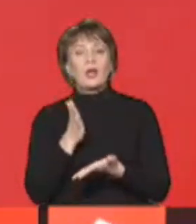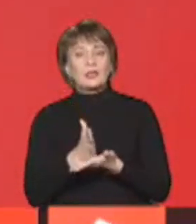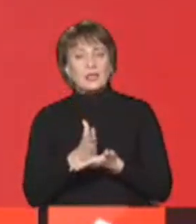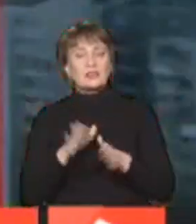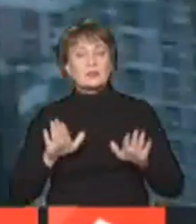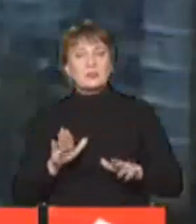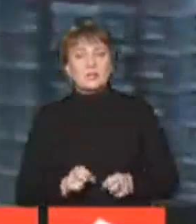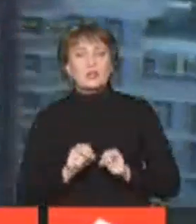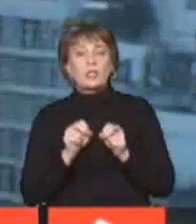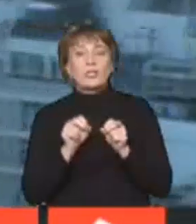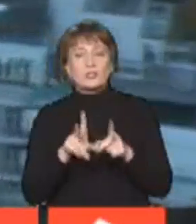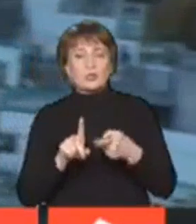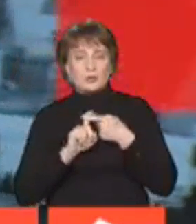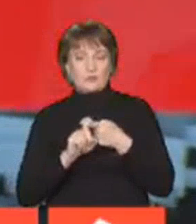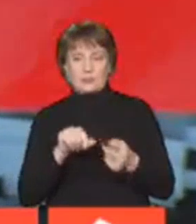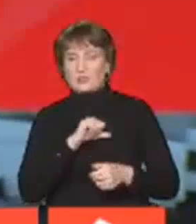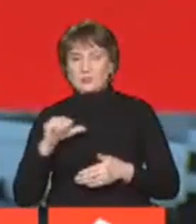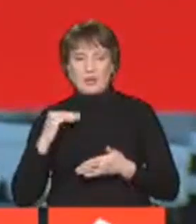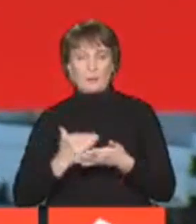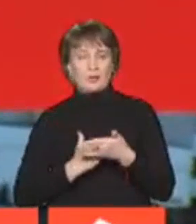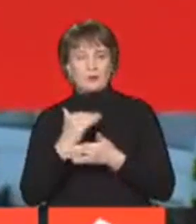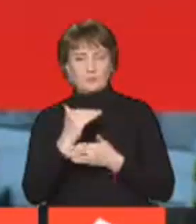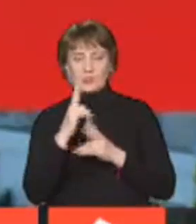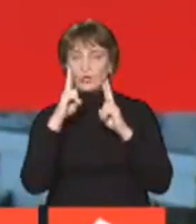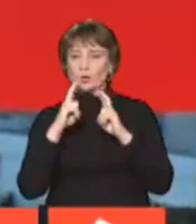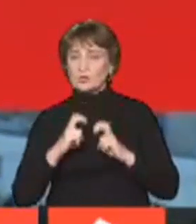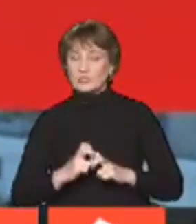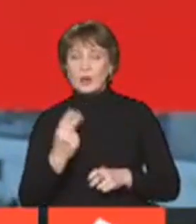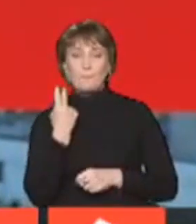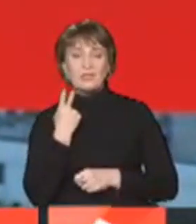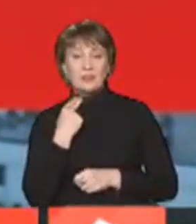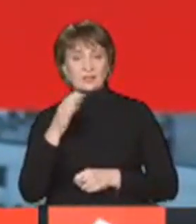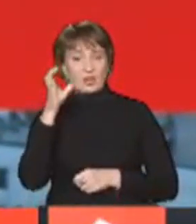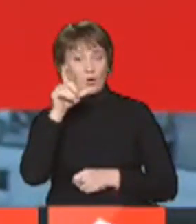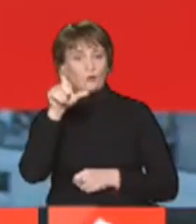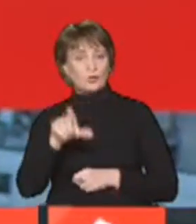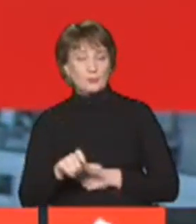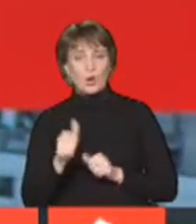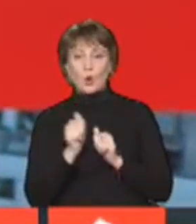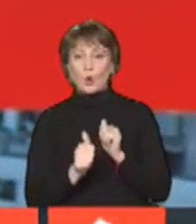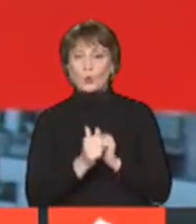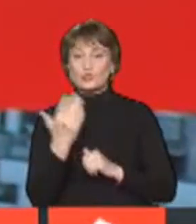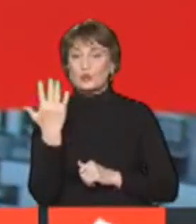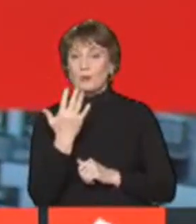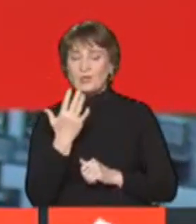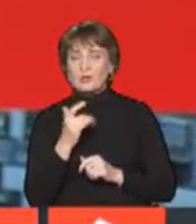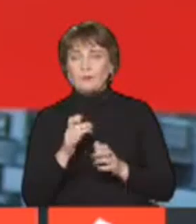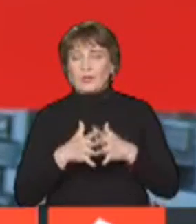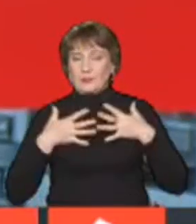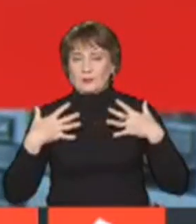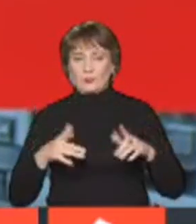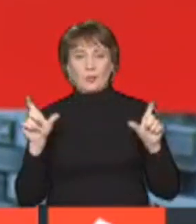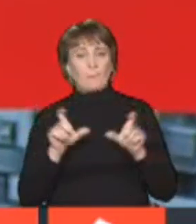ризик підхопити недугу найвищий. За дослідженнями британських вчених, кожне п'яте зараження із супермаркета.